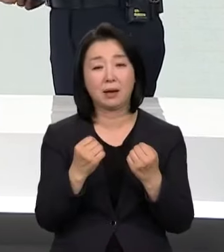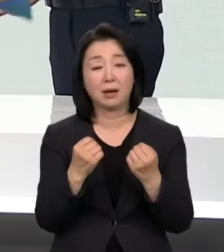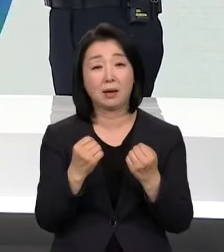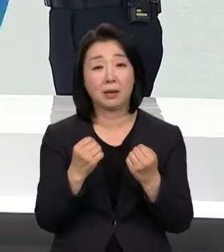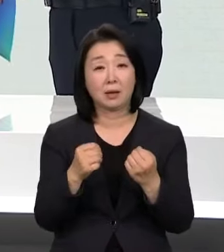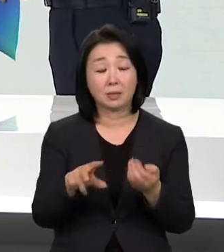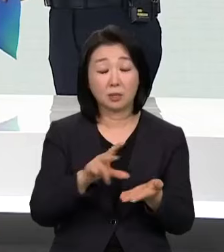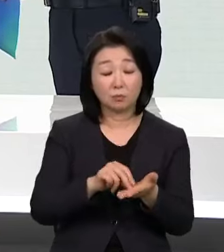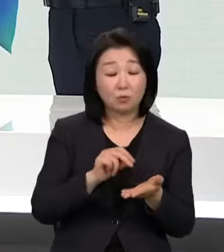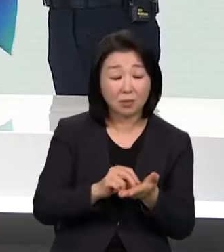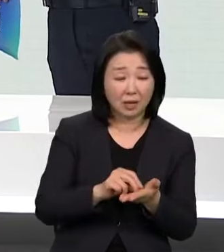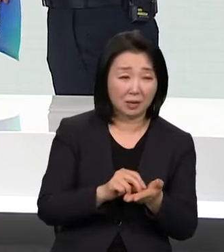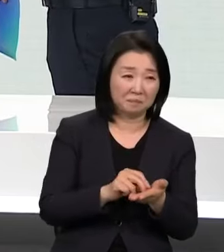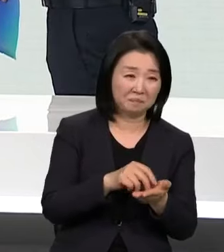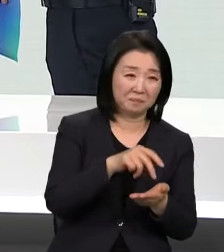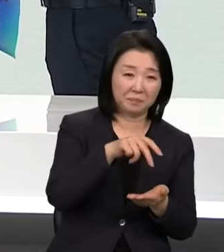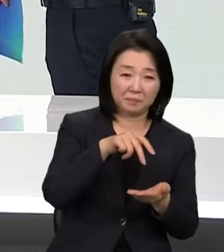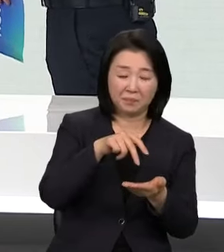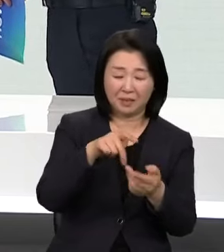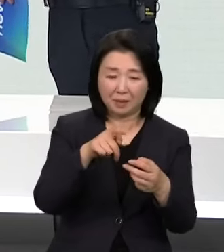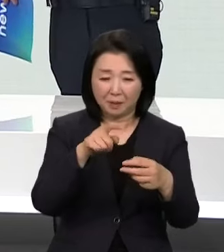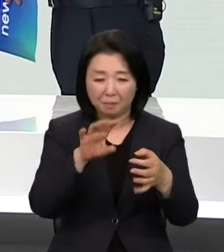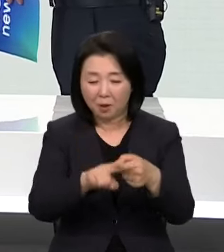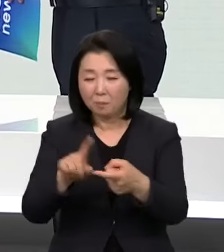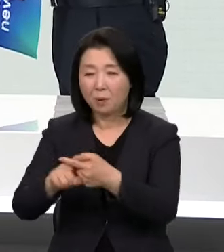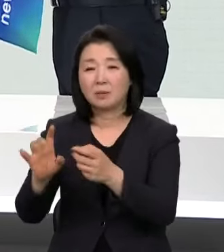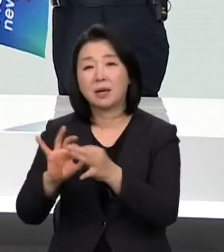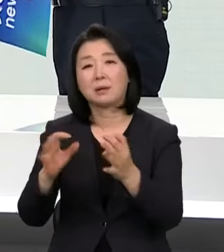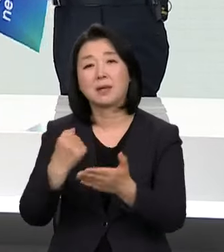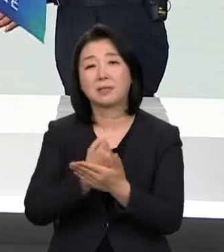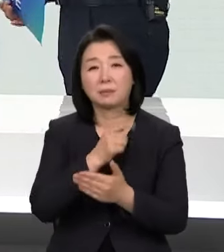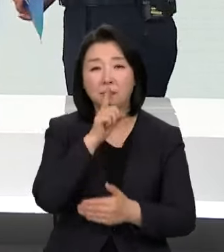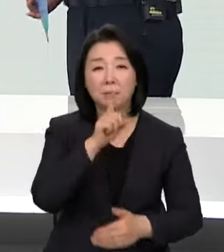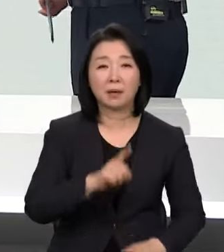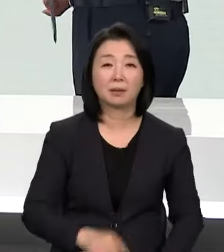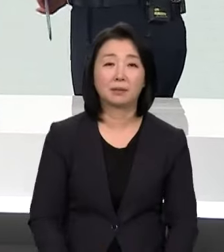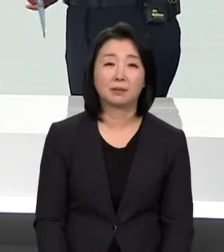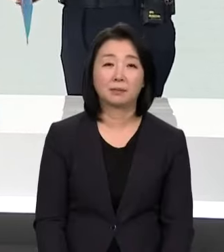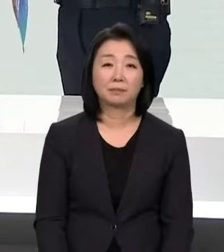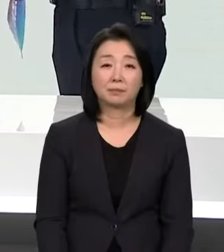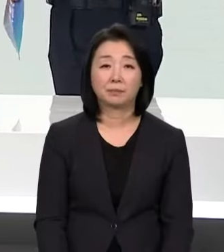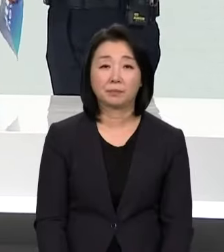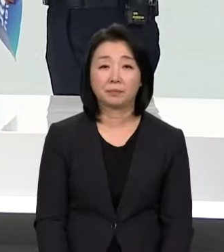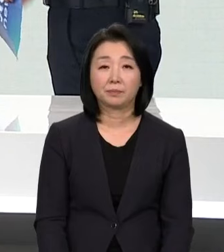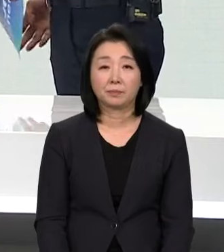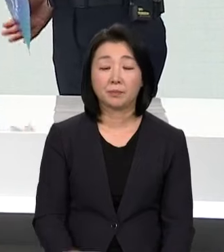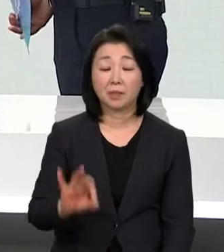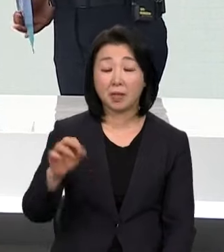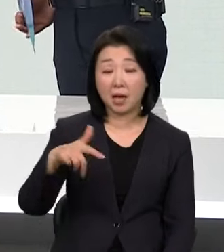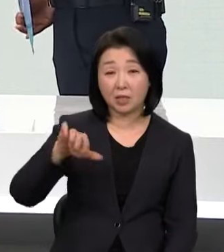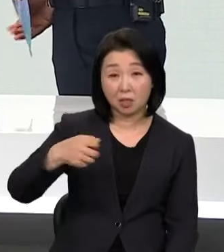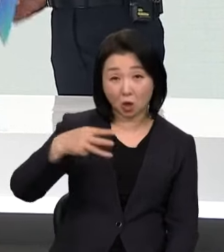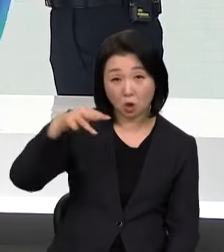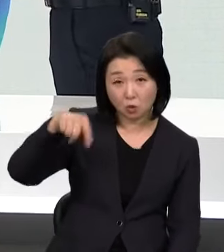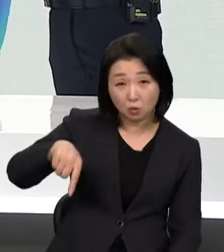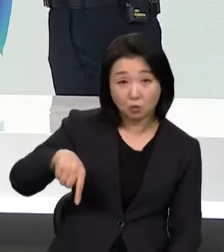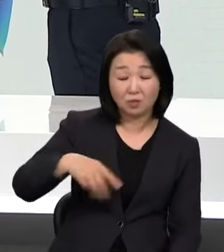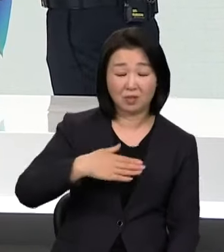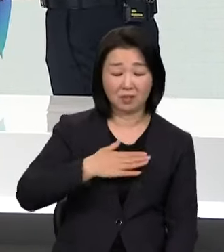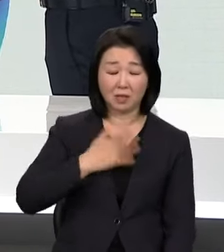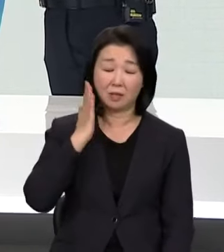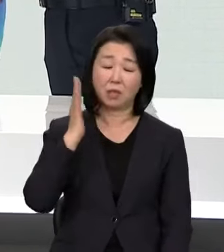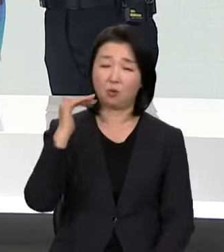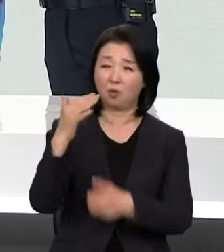대해서는 개파 불문하고 한 목소리로 주로 아쉽다는 목소리들이 나오고 있습니다 자 비윤 그래로 알려진 안철수 의원 자 나 같으면